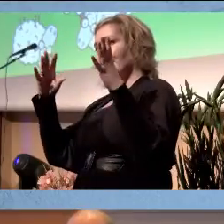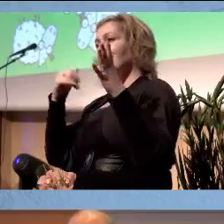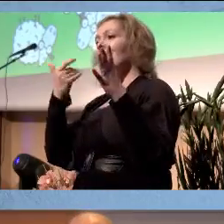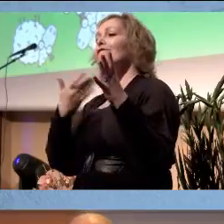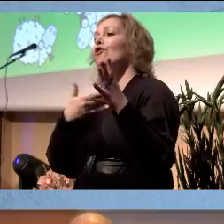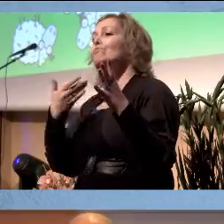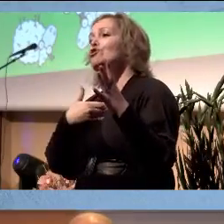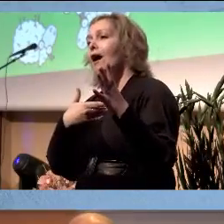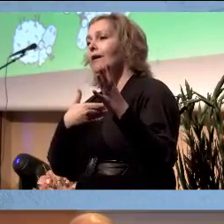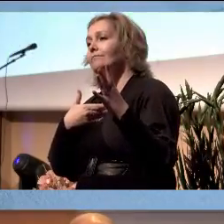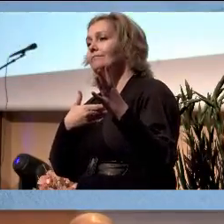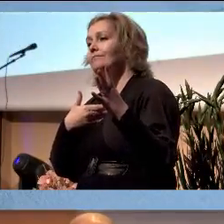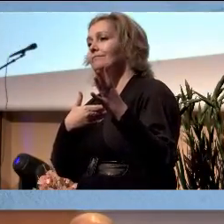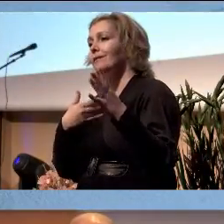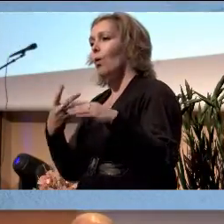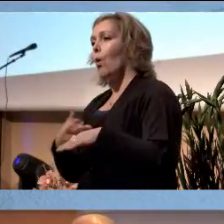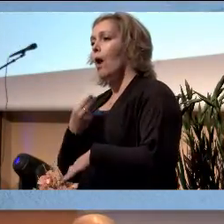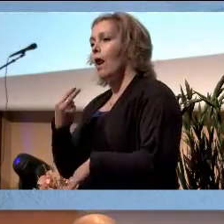mye ull.